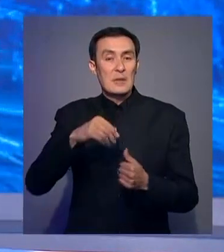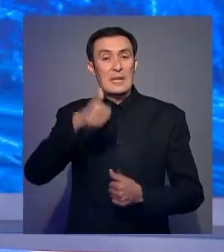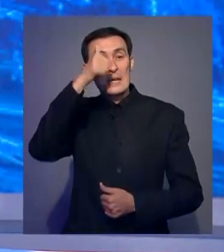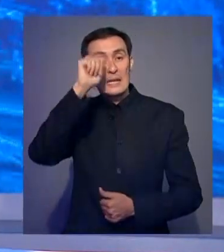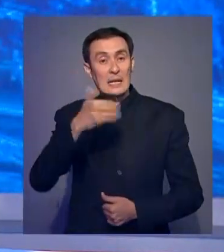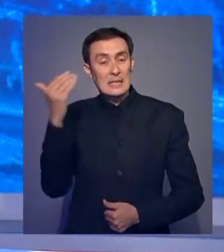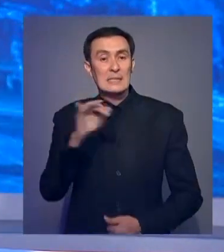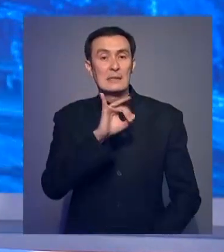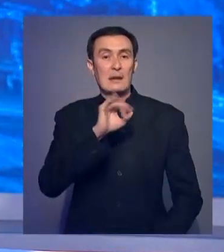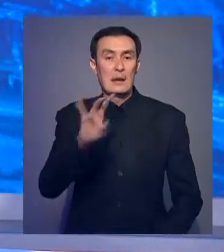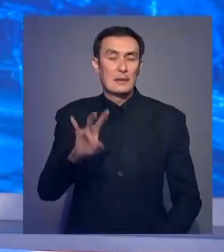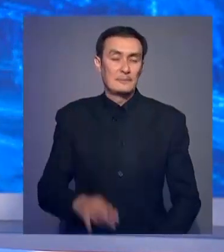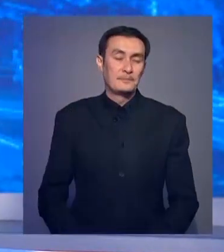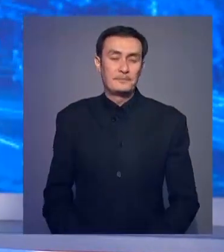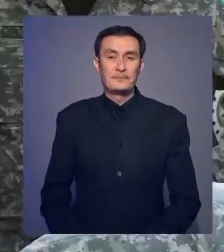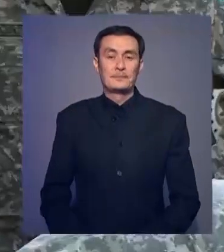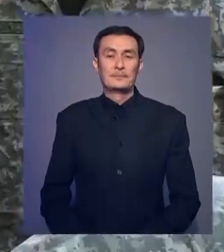и Ирана.